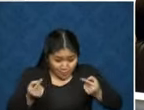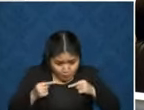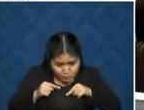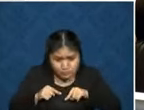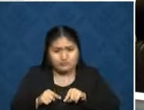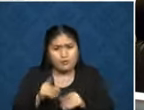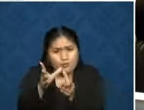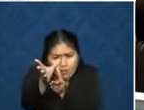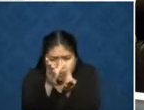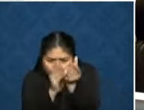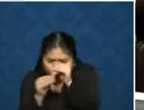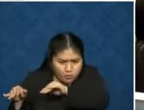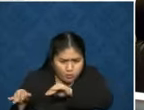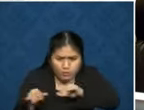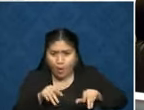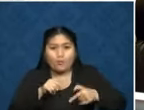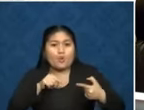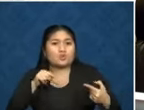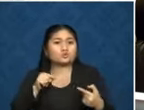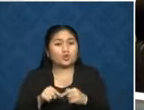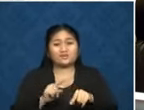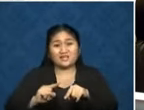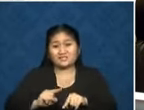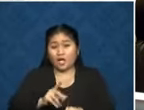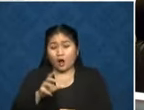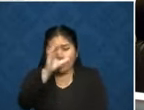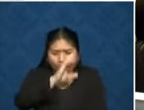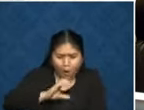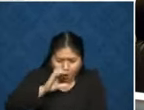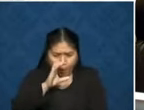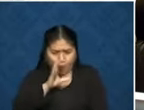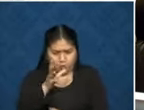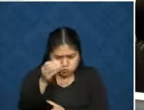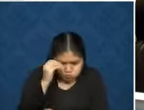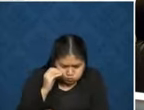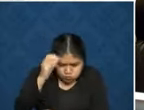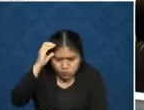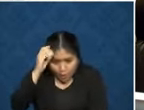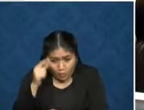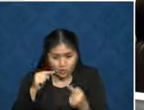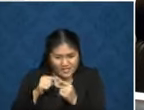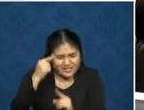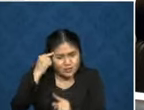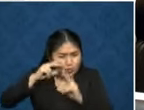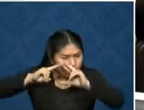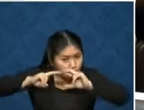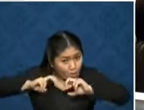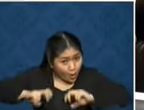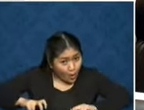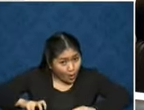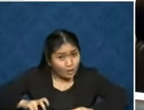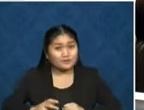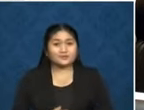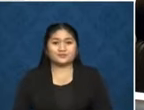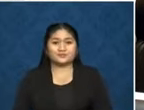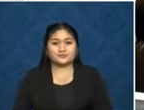เรียนรู้และใช้ช่องทางเหล่านี้เป็นการสอหาความรู้และใช้การคิดเชิงวิเคราะห์ให้มากกว่าที่เป็นอยู่ในปัจจุ